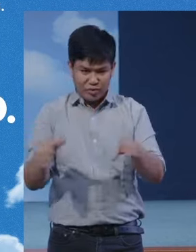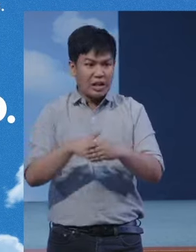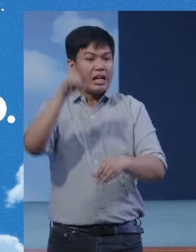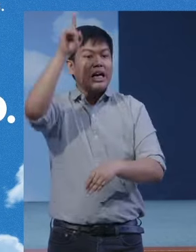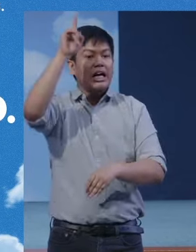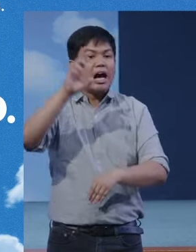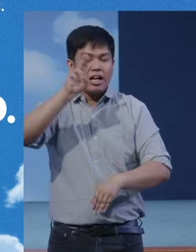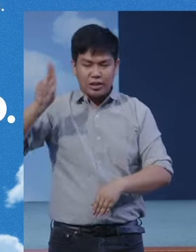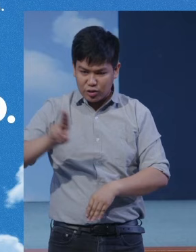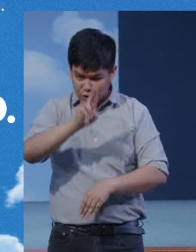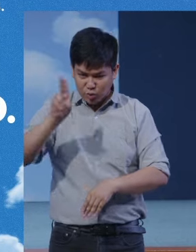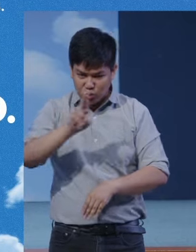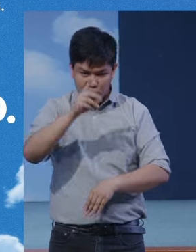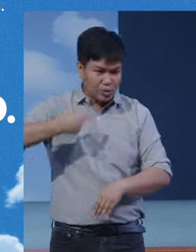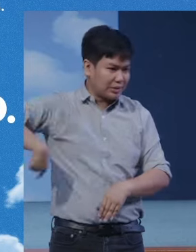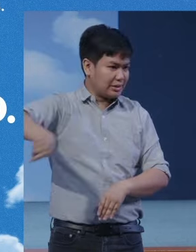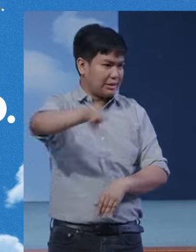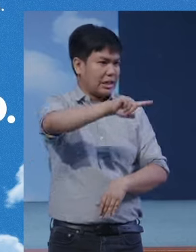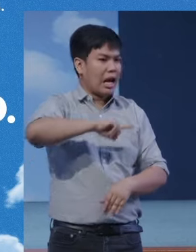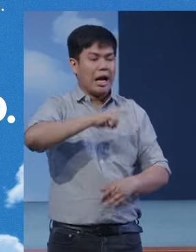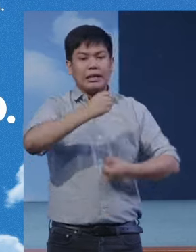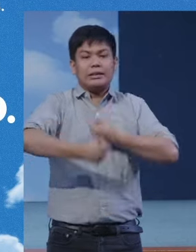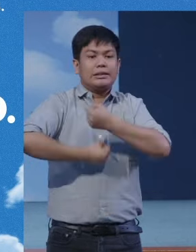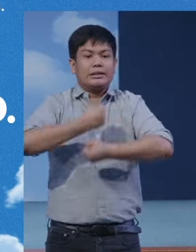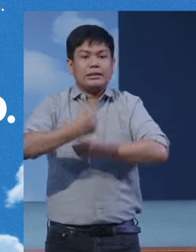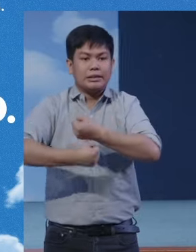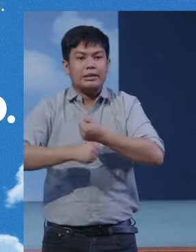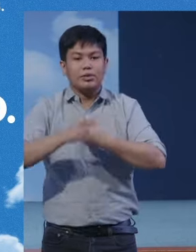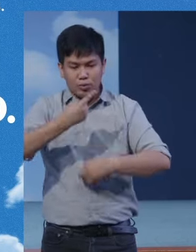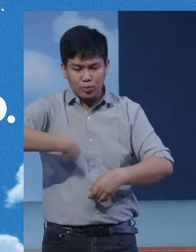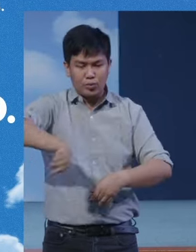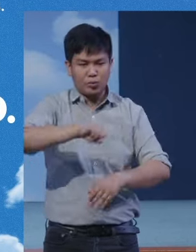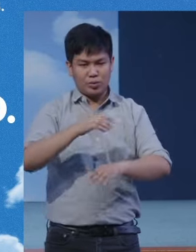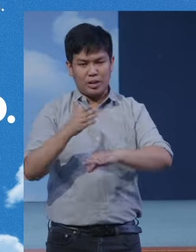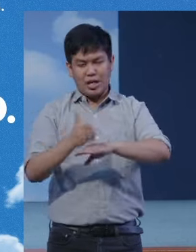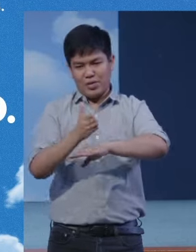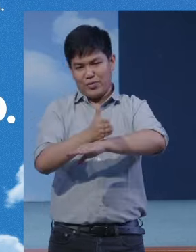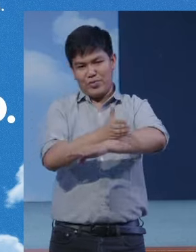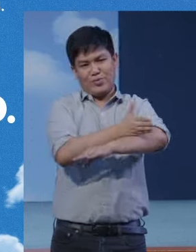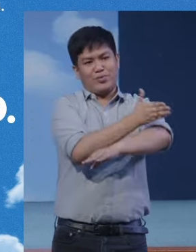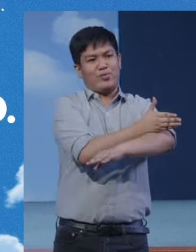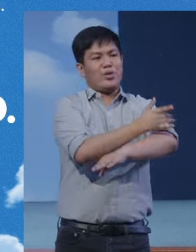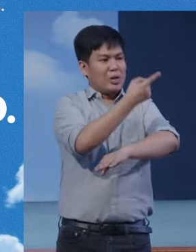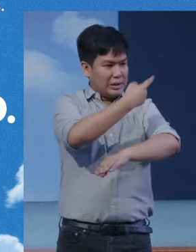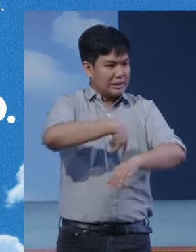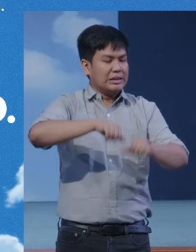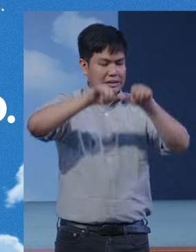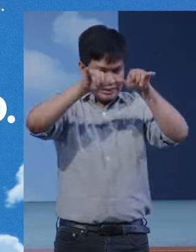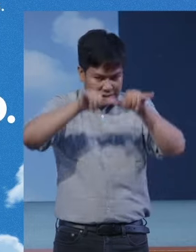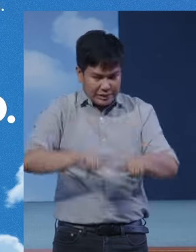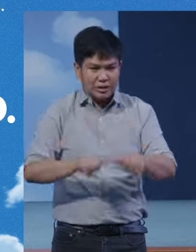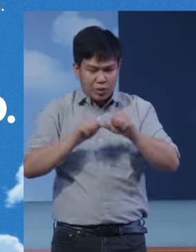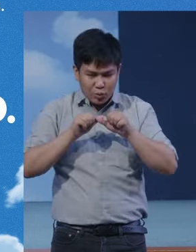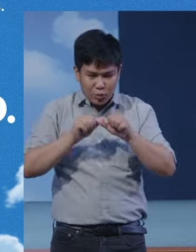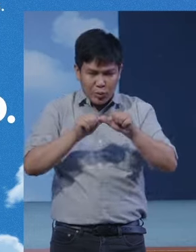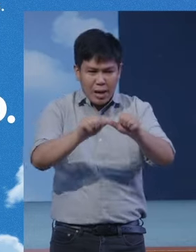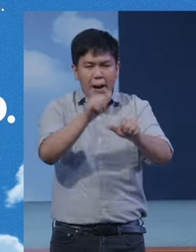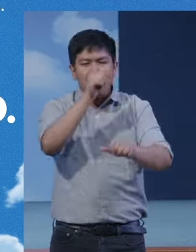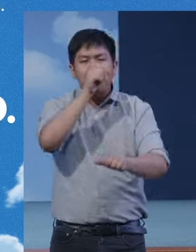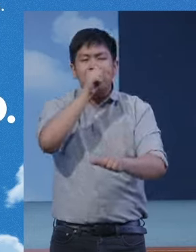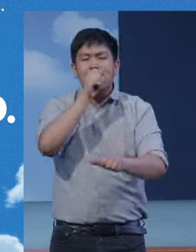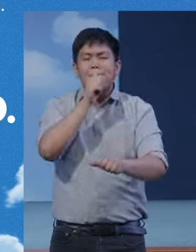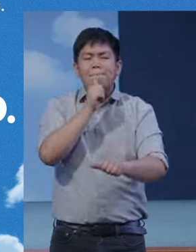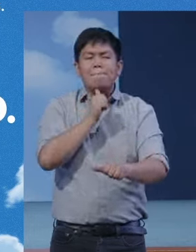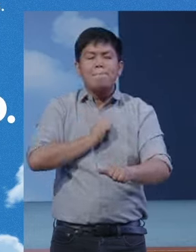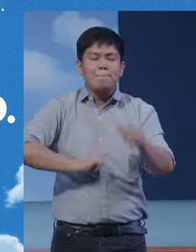ng Diyos ang ating mga pagsubok upang tayo lalong lumago manatili kayo sa gitna ng mahihirap na panahon